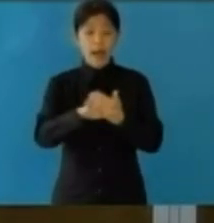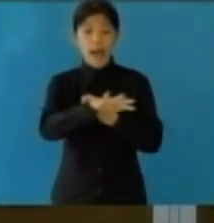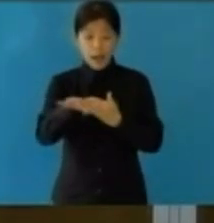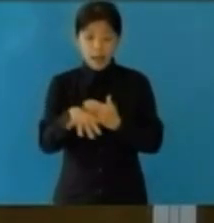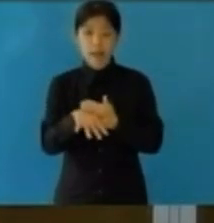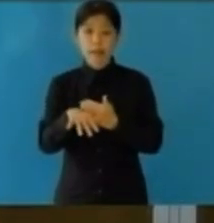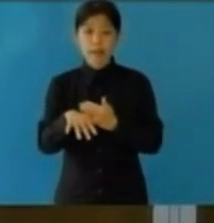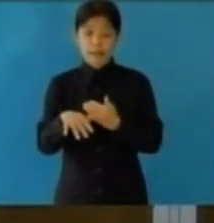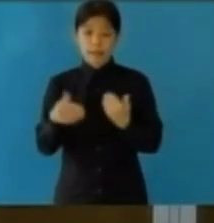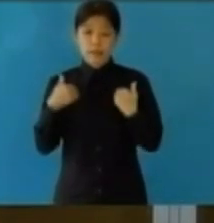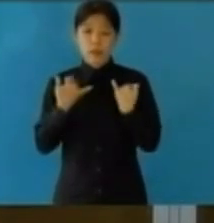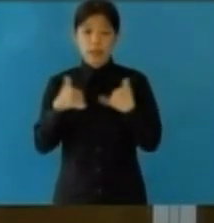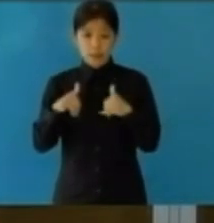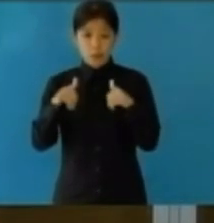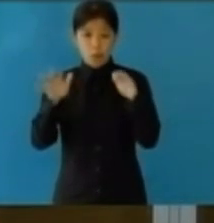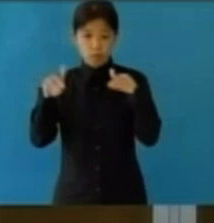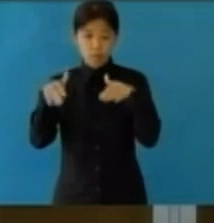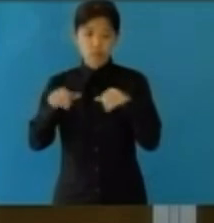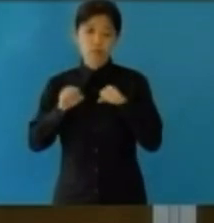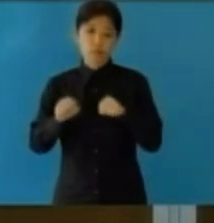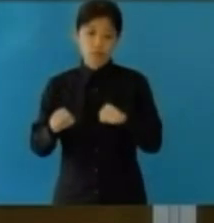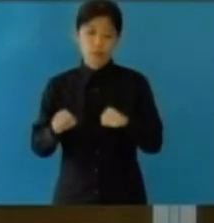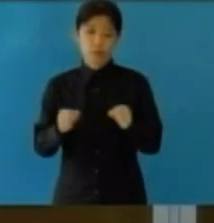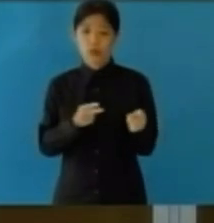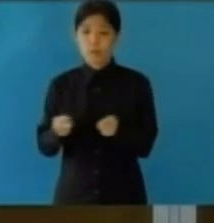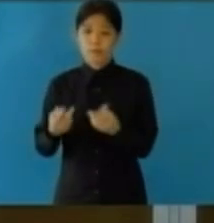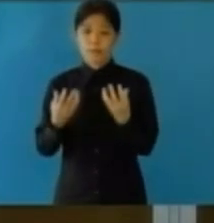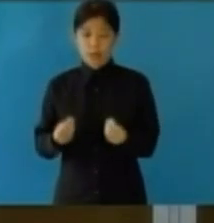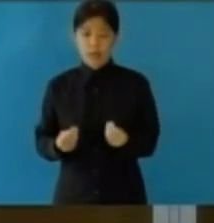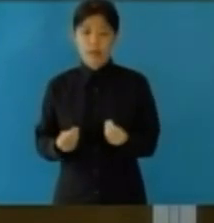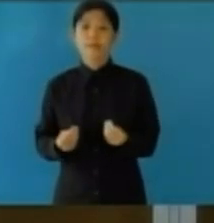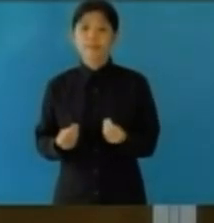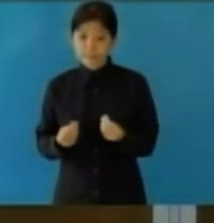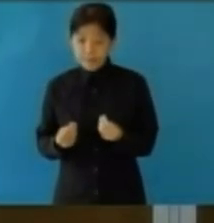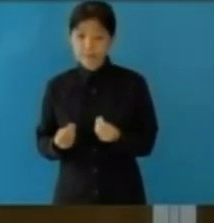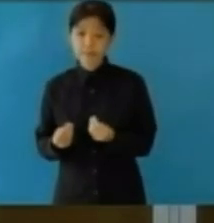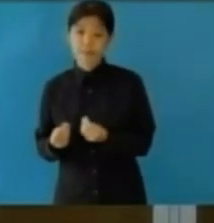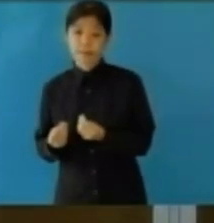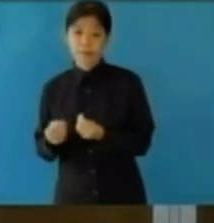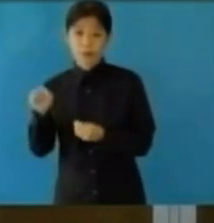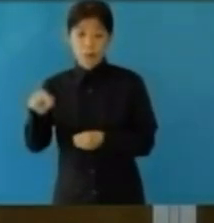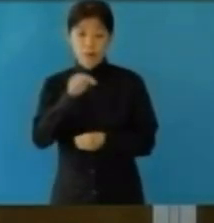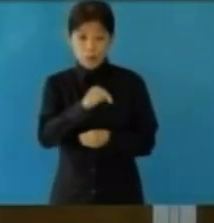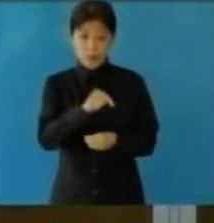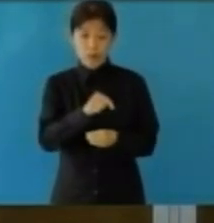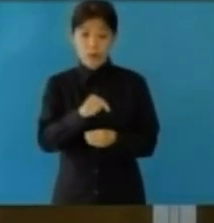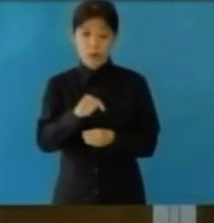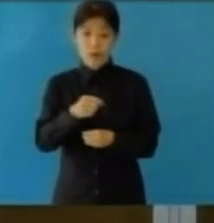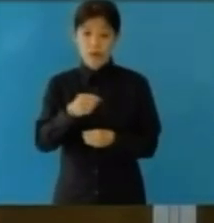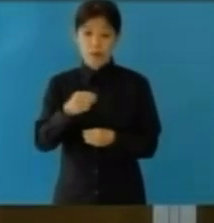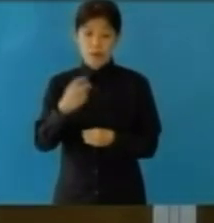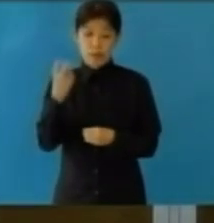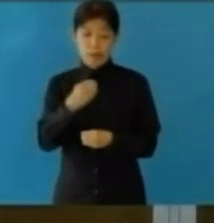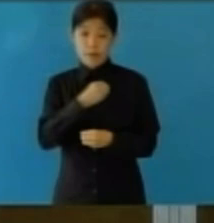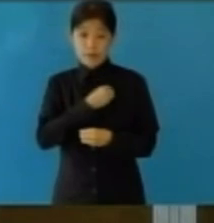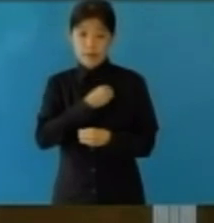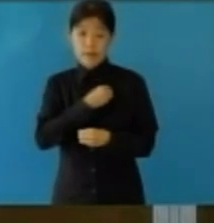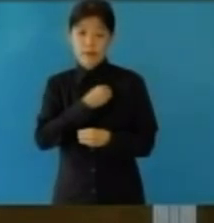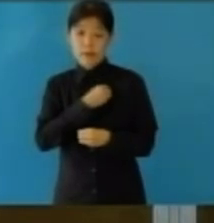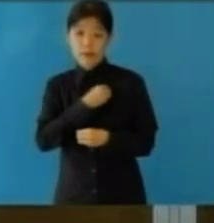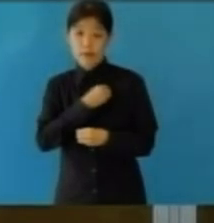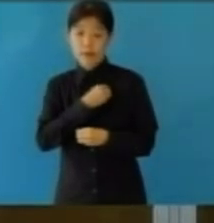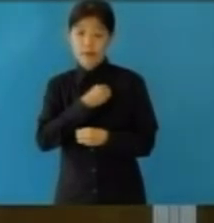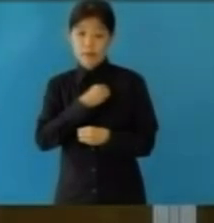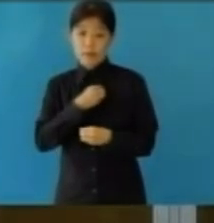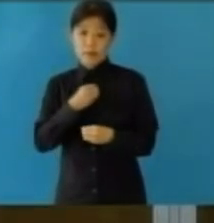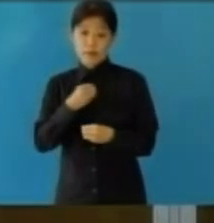確保したところです。両大会に配置する警備員を確保するため、これまでも警備員が必要な